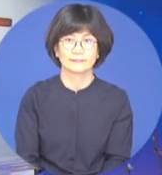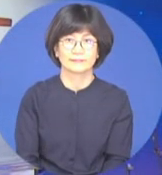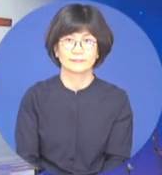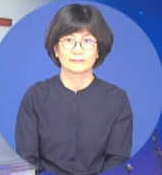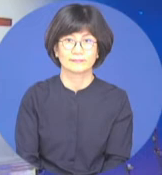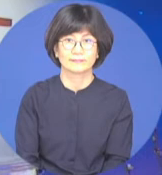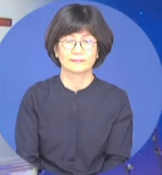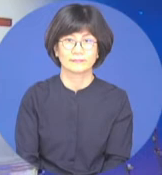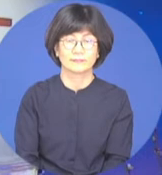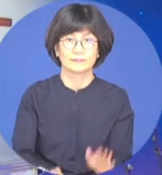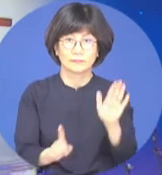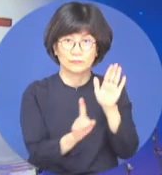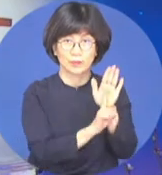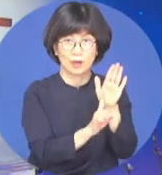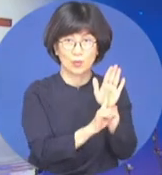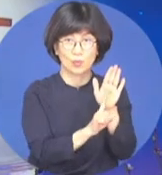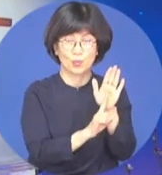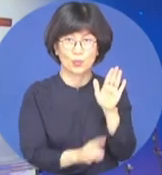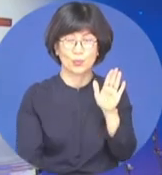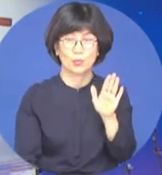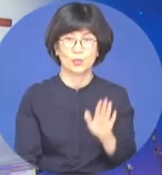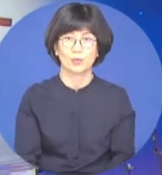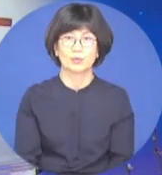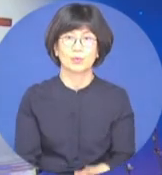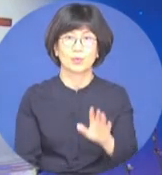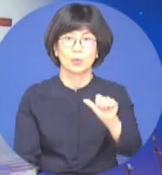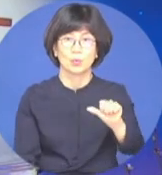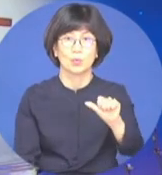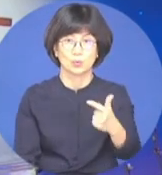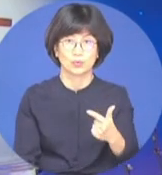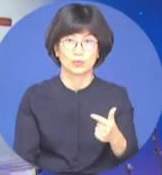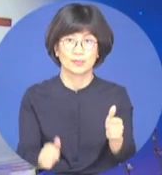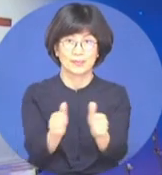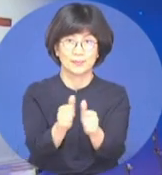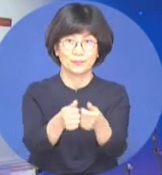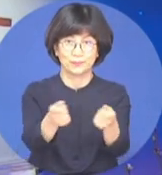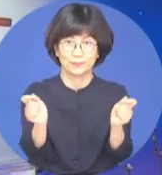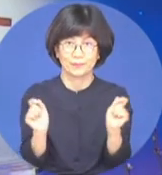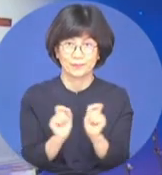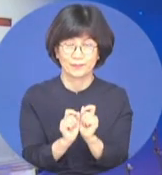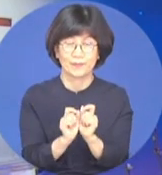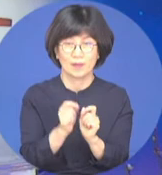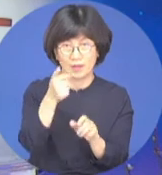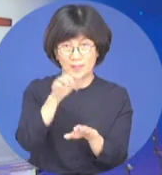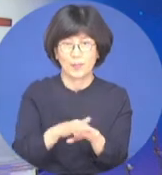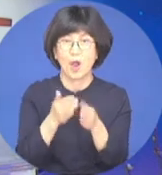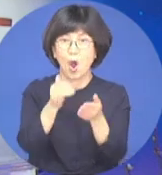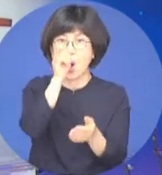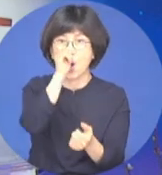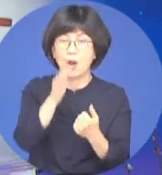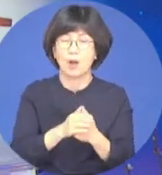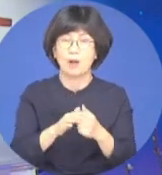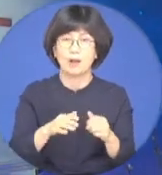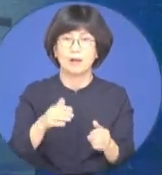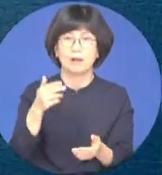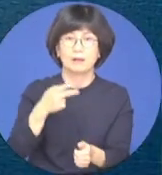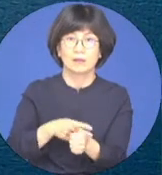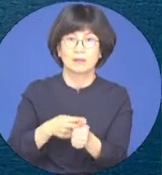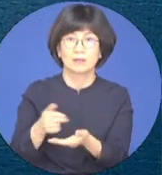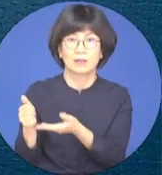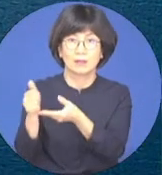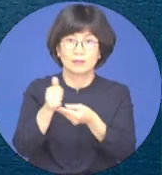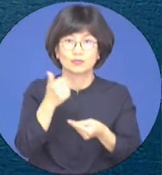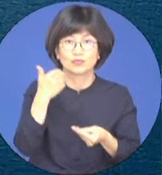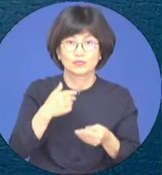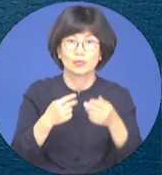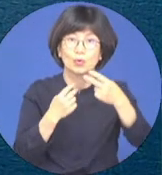교회 앞에 간구 말씀을 드립니다. 5.6 남주동 신예배가 오늘 저녁에 있습니다. 우리 강사는 동해로교회